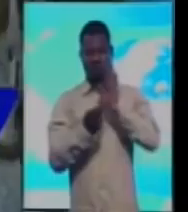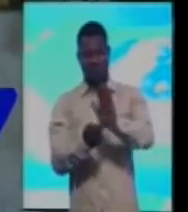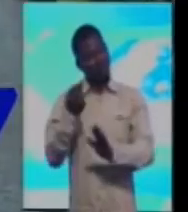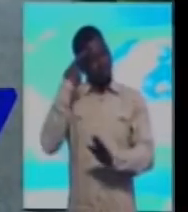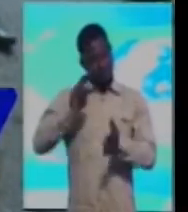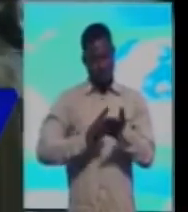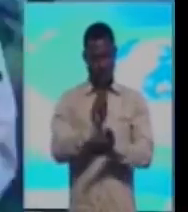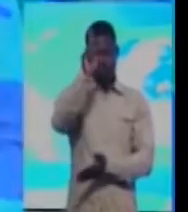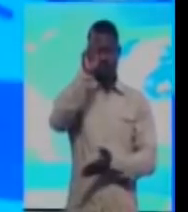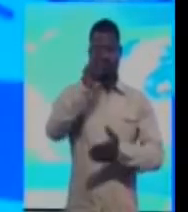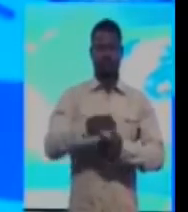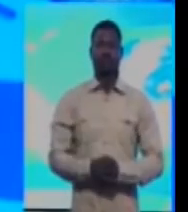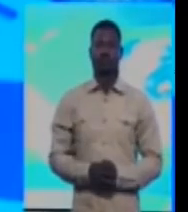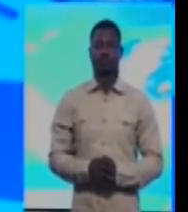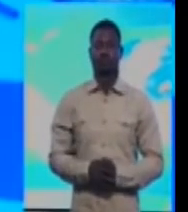exploitation.